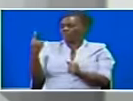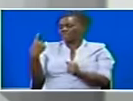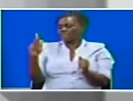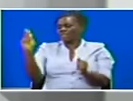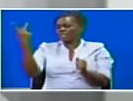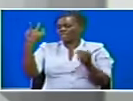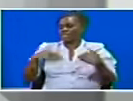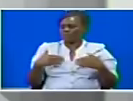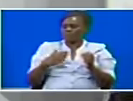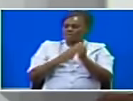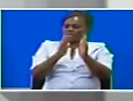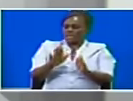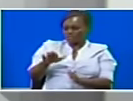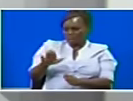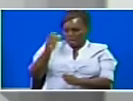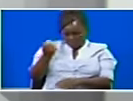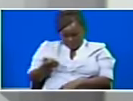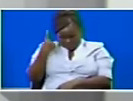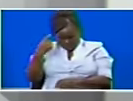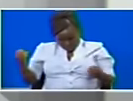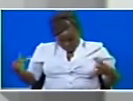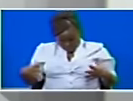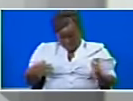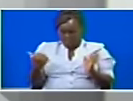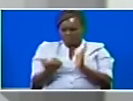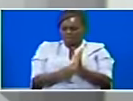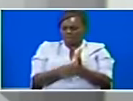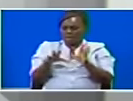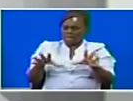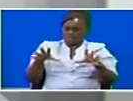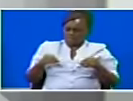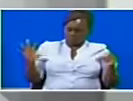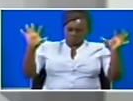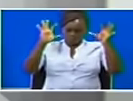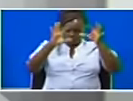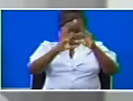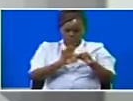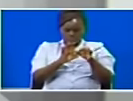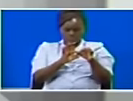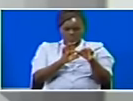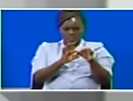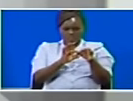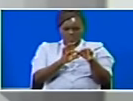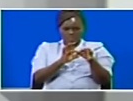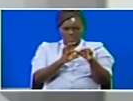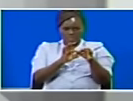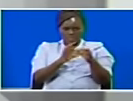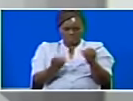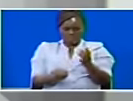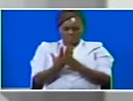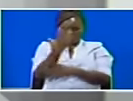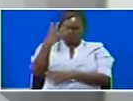Wakenya. Nao viongozi wa NASA wanaelewa vizuri hizo shida na ndipo wamekubaliana waje pamoja. Ndio sasa watengeneze muungano unaitwa